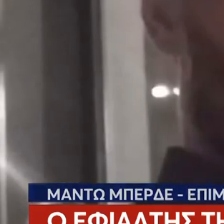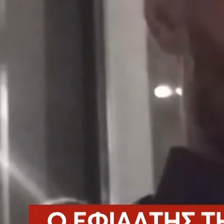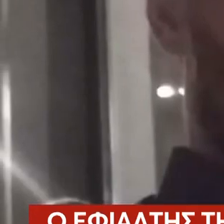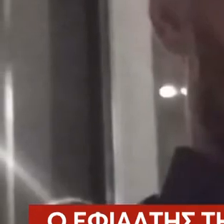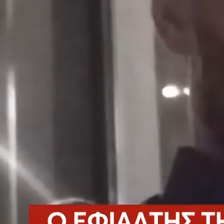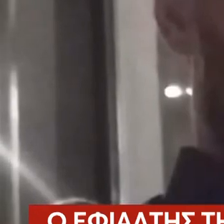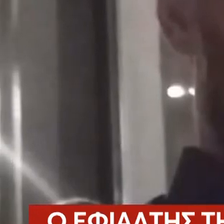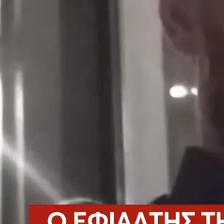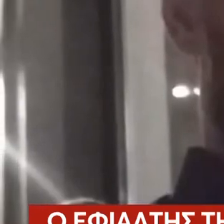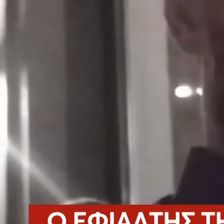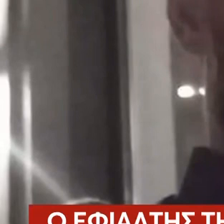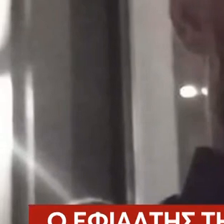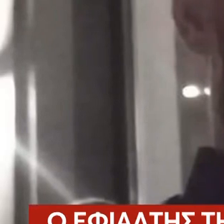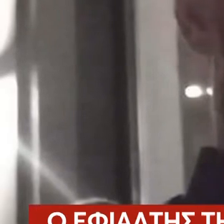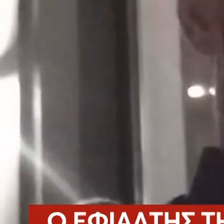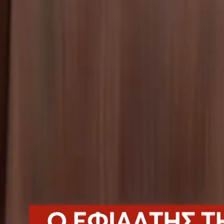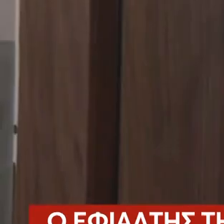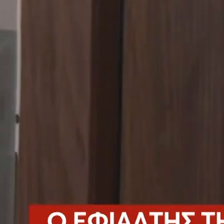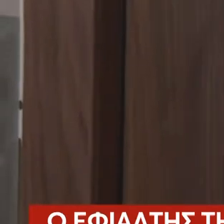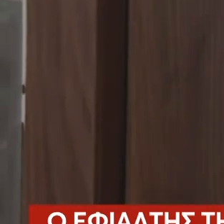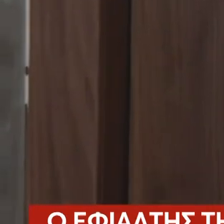του ανακοίνωνε τον καρπό του έρωτά τους.